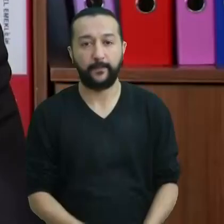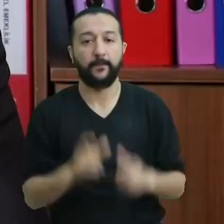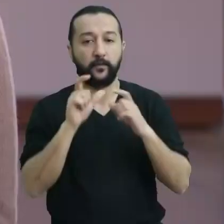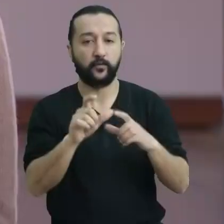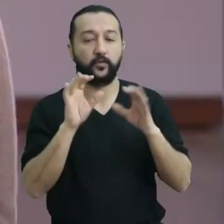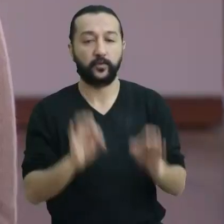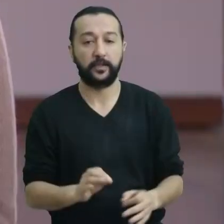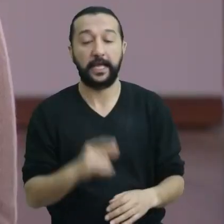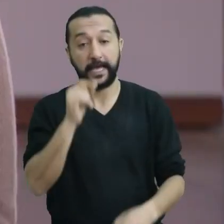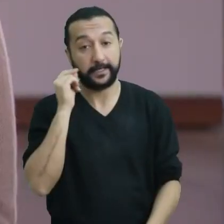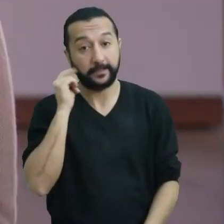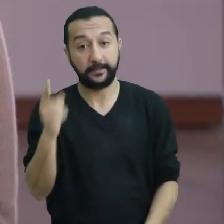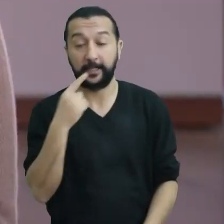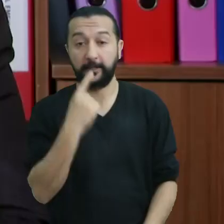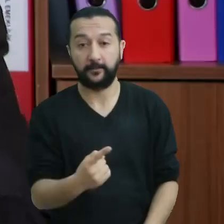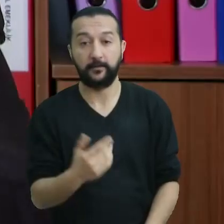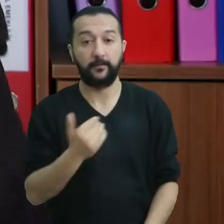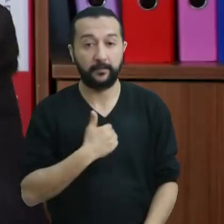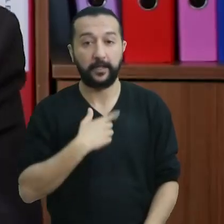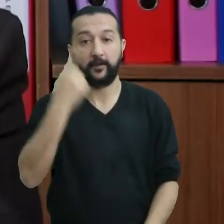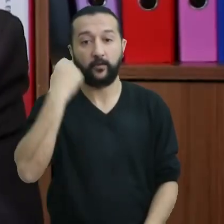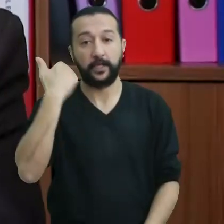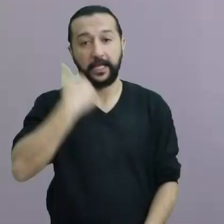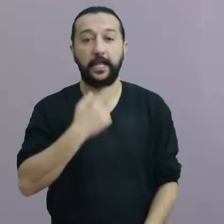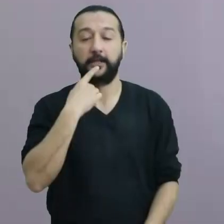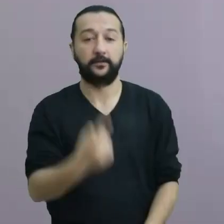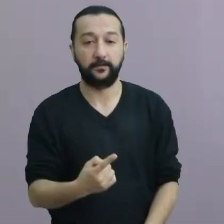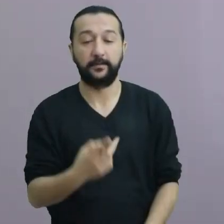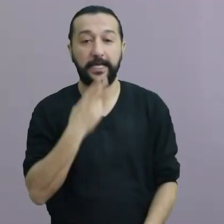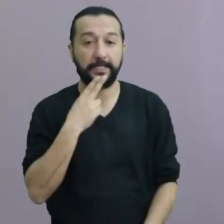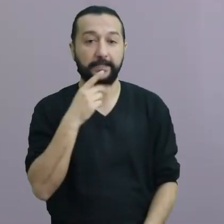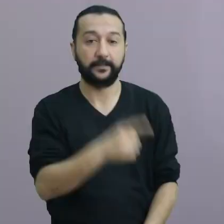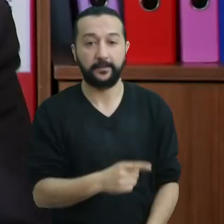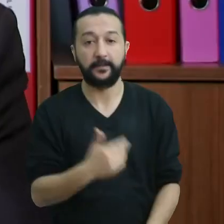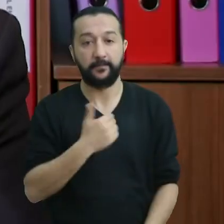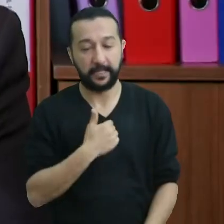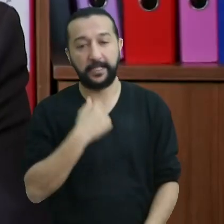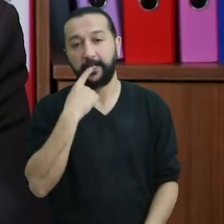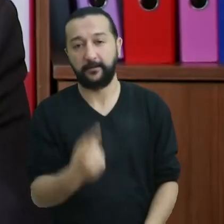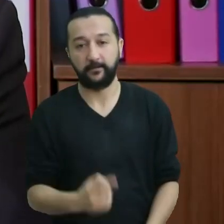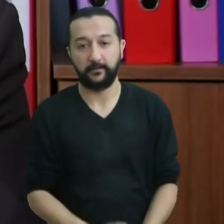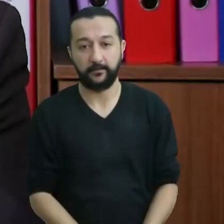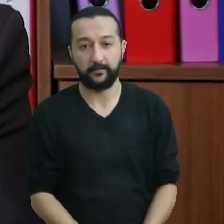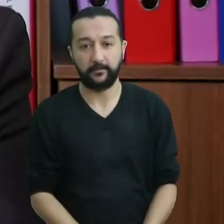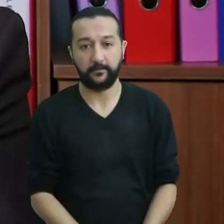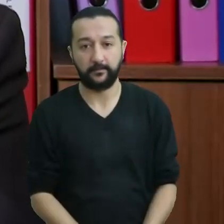Soru şöyle. Erkek diyor ki, ben dün yalan söyledim. Kadın, ben de diyor.